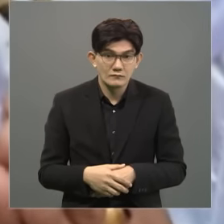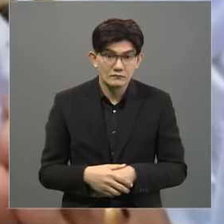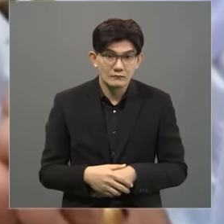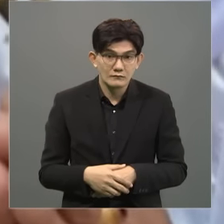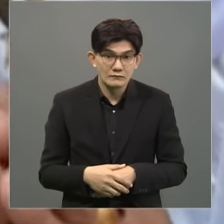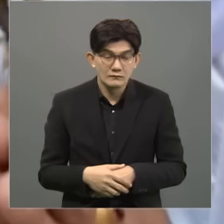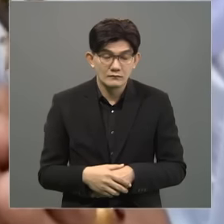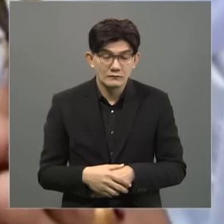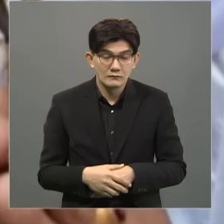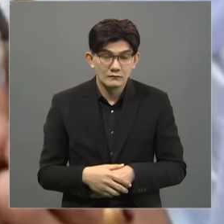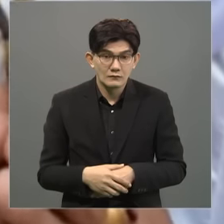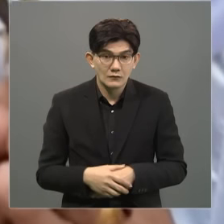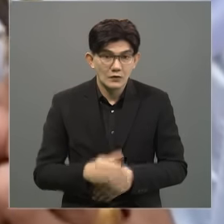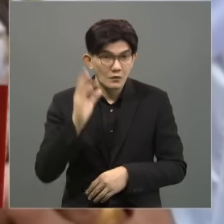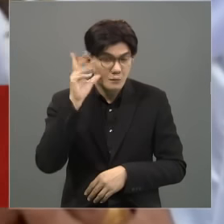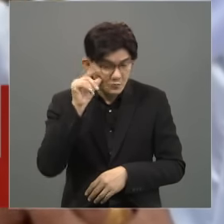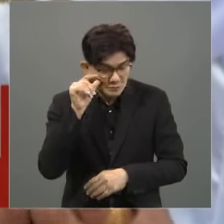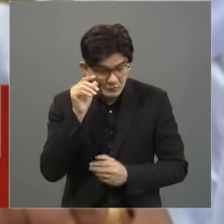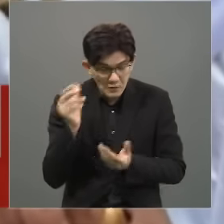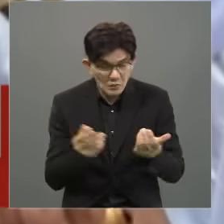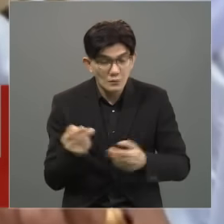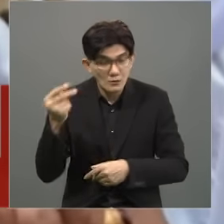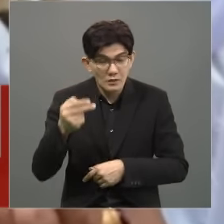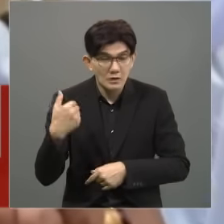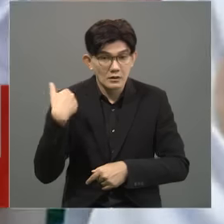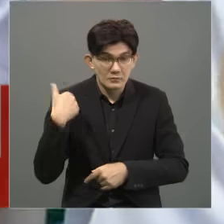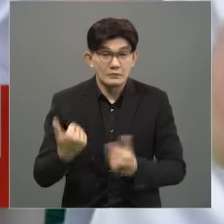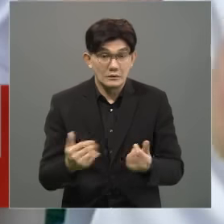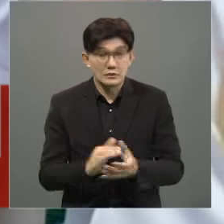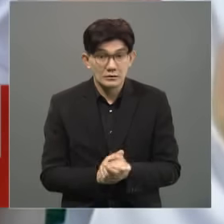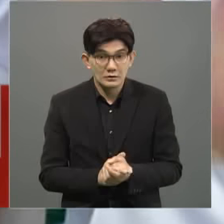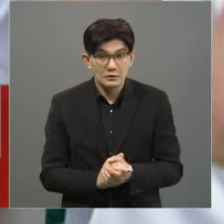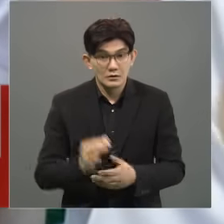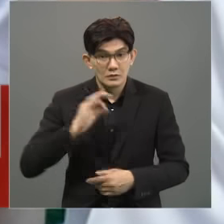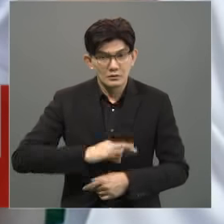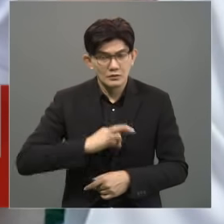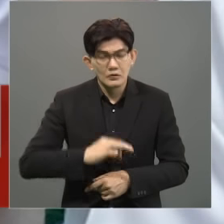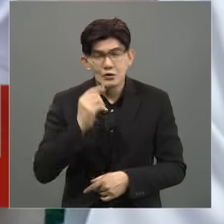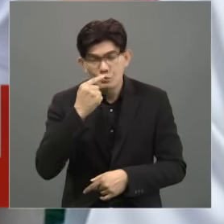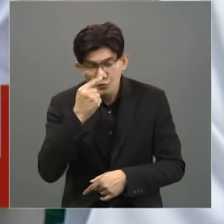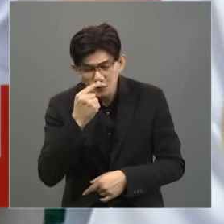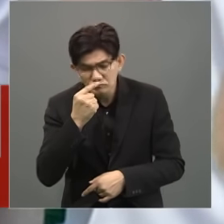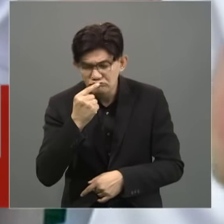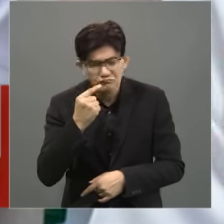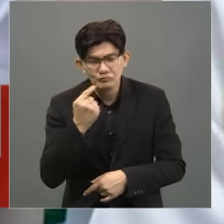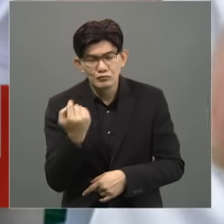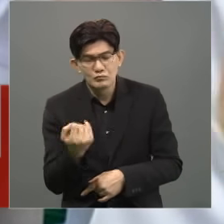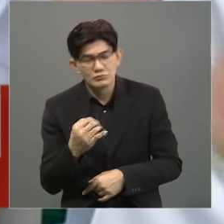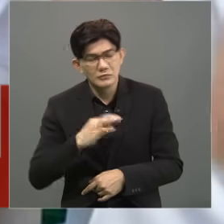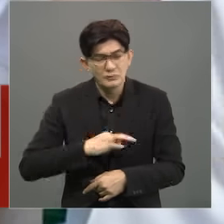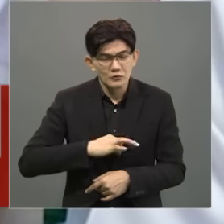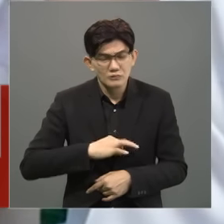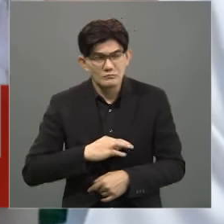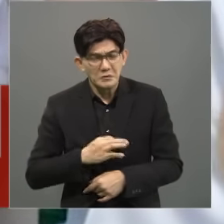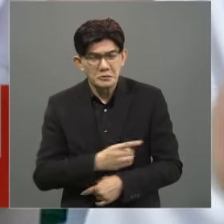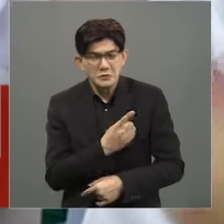พ่อแม่และก็ลูกหลานทุกคนเจ้าความรู้สึกนี่เว้าบ่ถึกเลยเพราะว่ามันเกินความดีใ